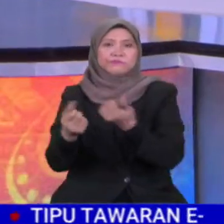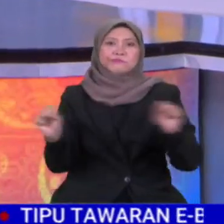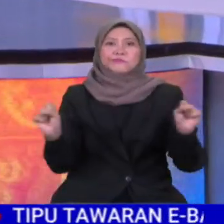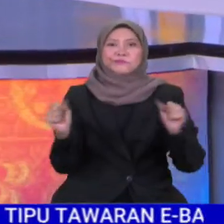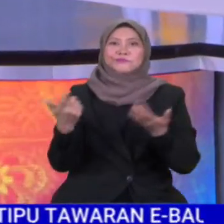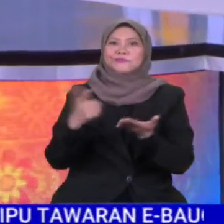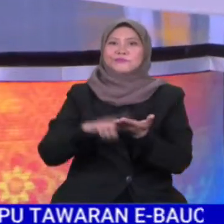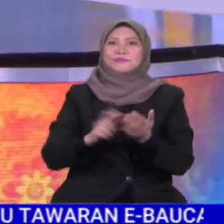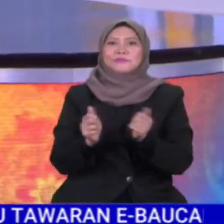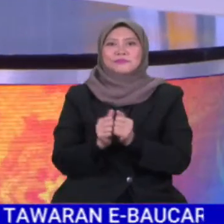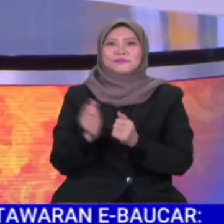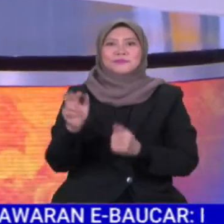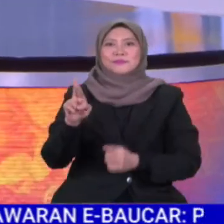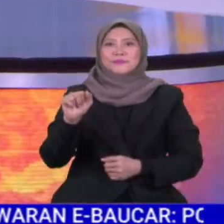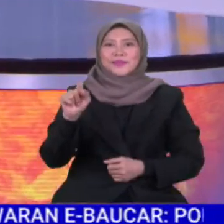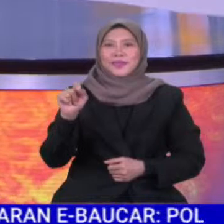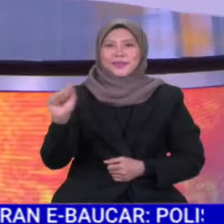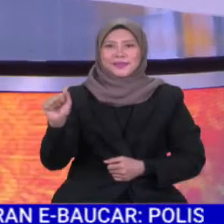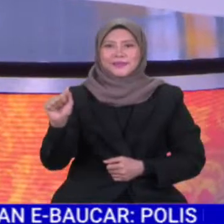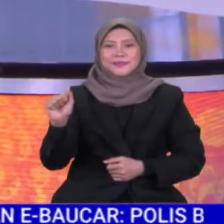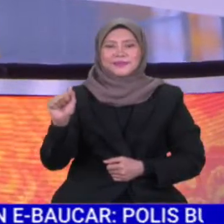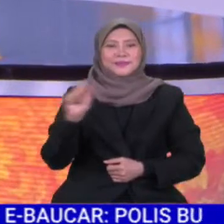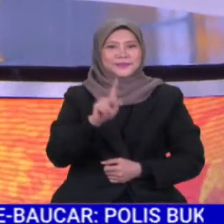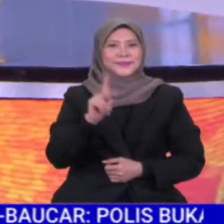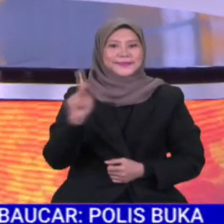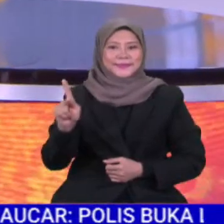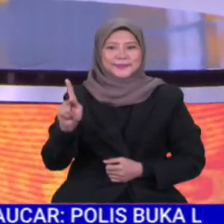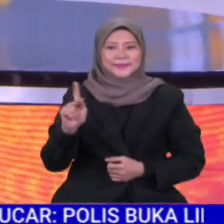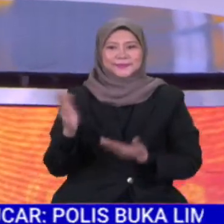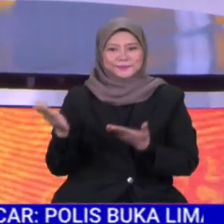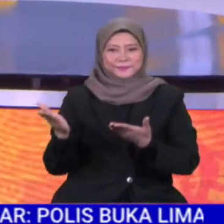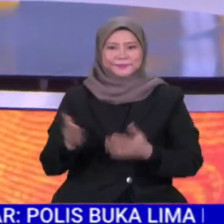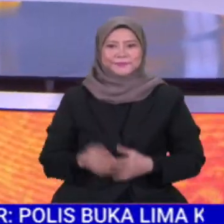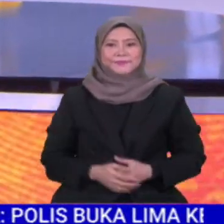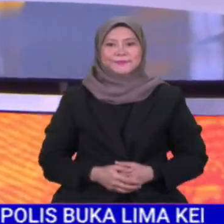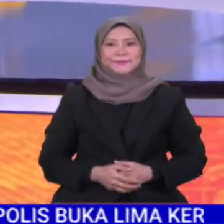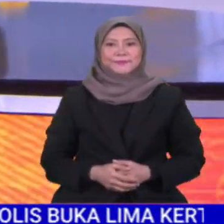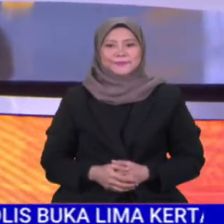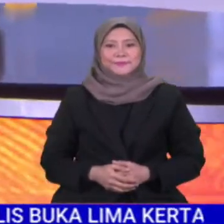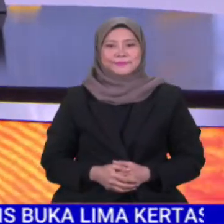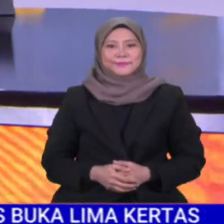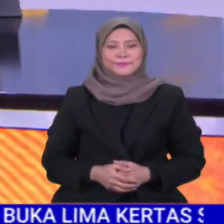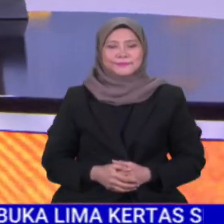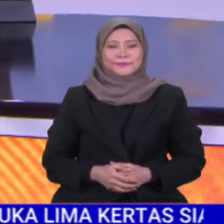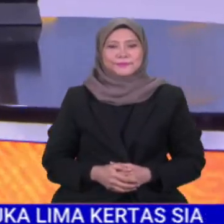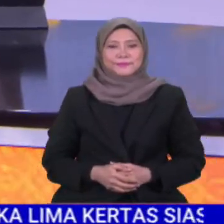Butirannya langsung bersama Rita Aloysius Malik di Kota Kinabalu. Rita.